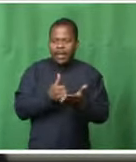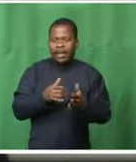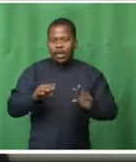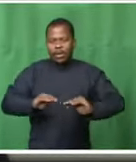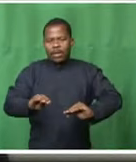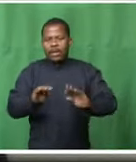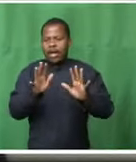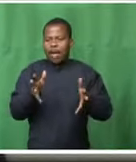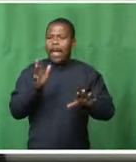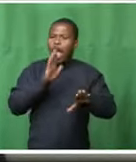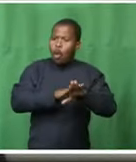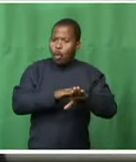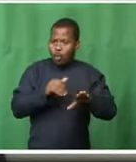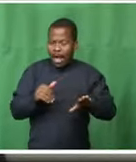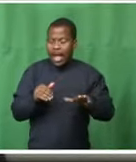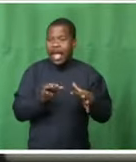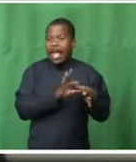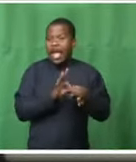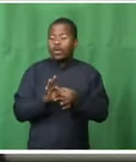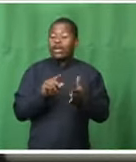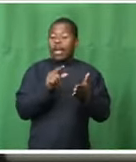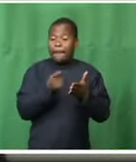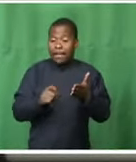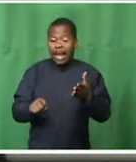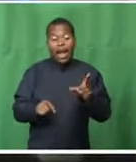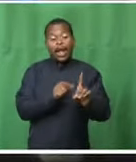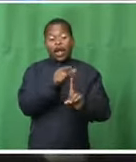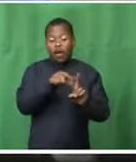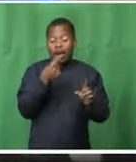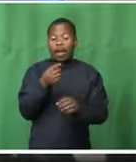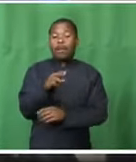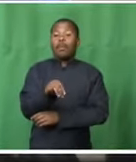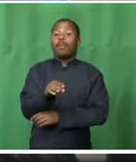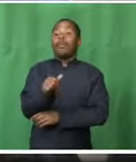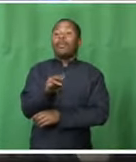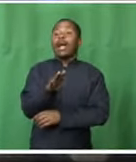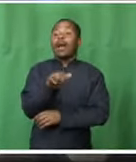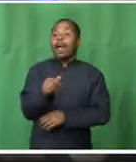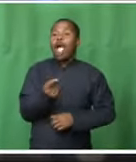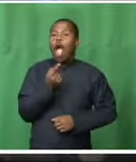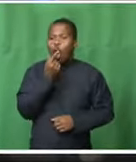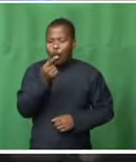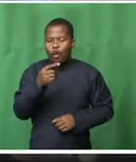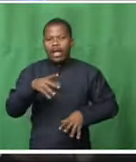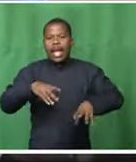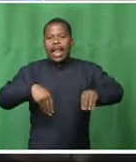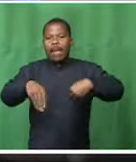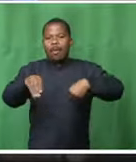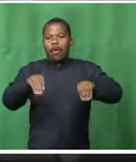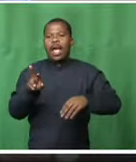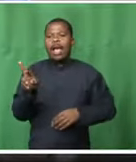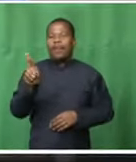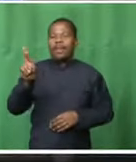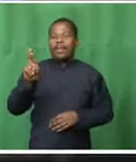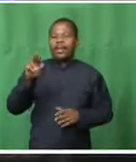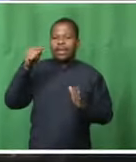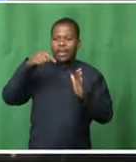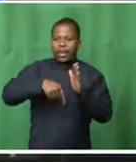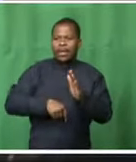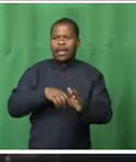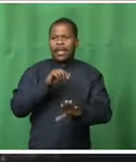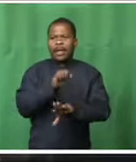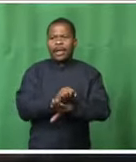baqeqeshe. Mabhalane walenhlangano Musa Mamba uthi lokhu uyincenye yetimvu letintela ibhola yasetifundzeni phansi. Thina as